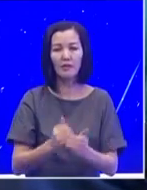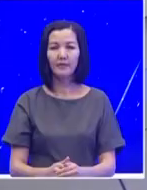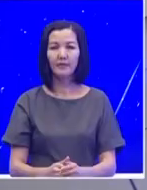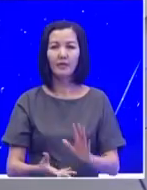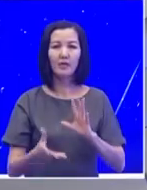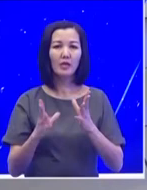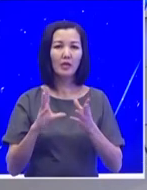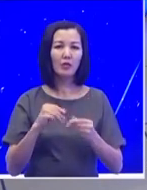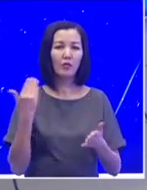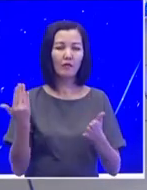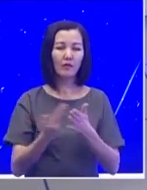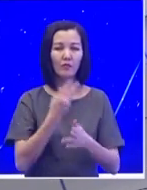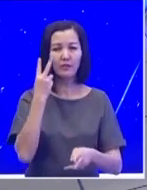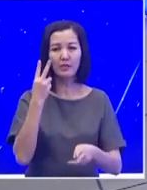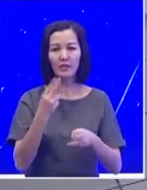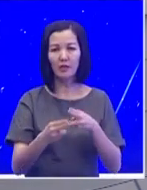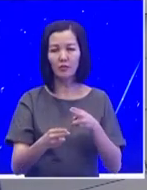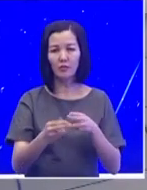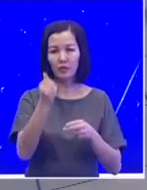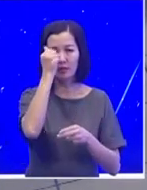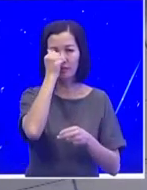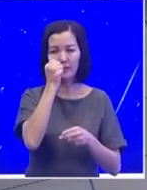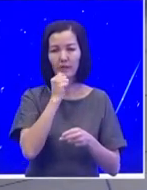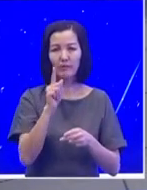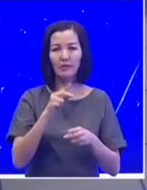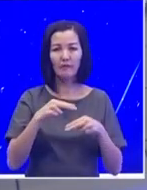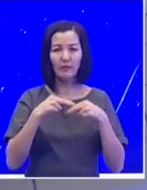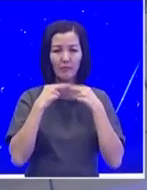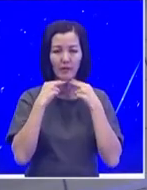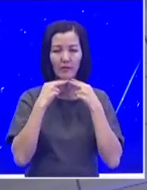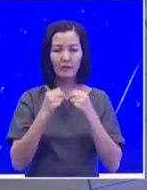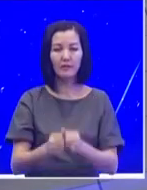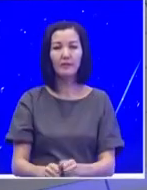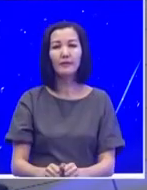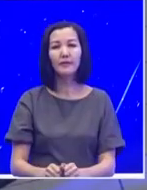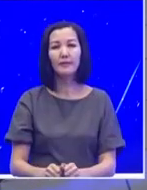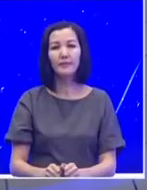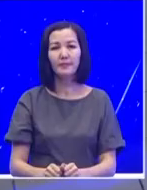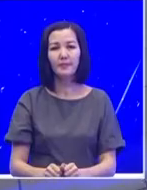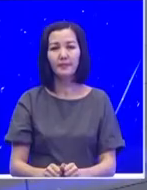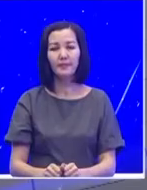Такими событиями был насыщен уходящий день. Спасибо за внимание. До свидания.